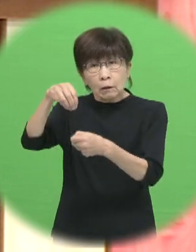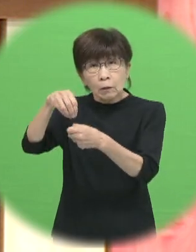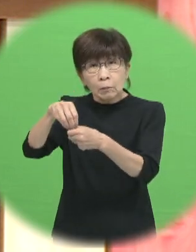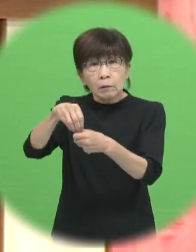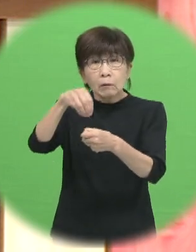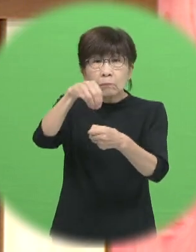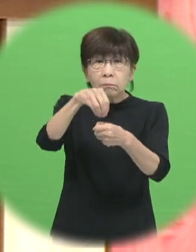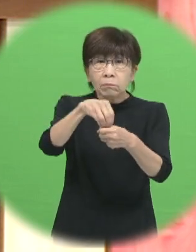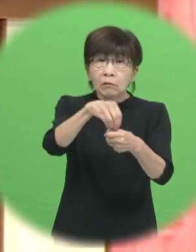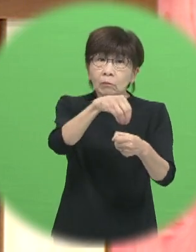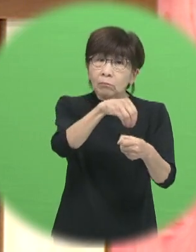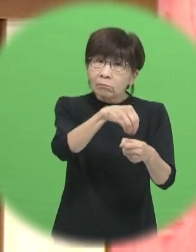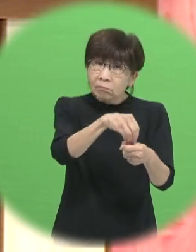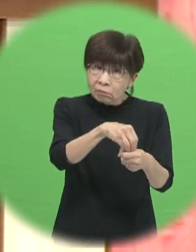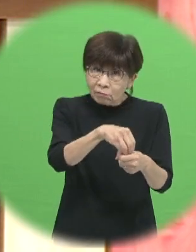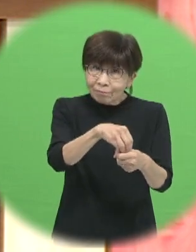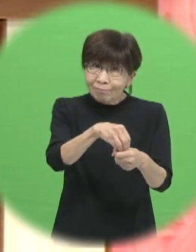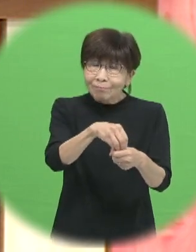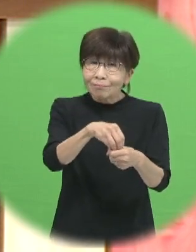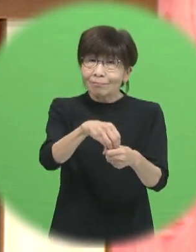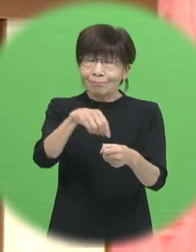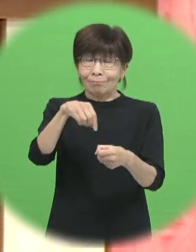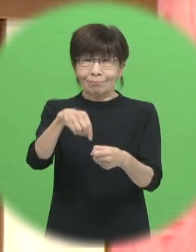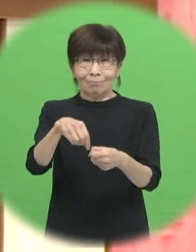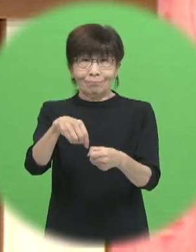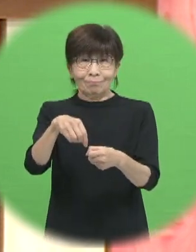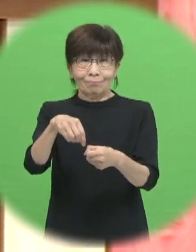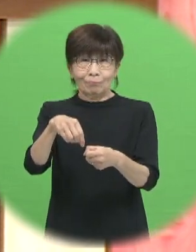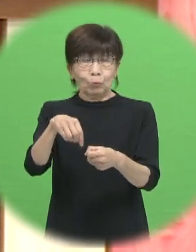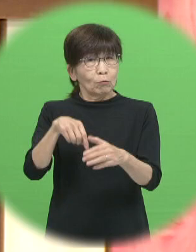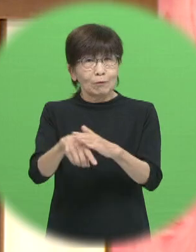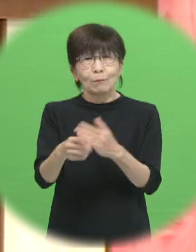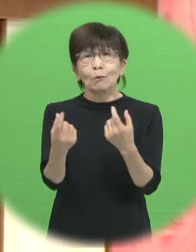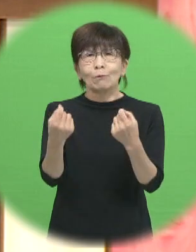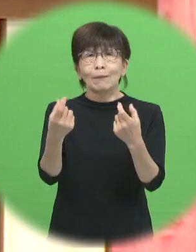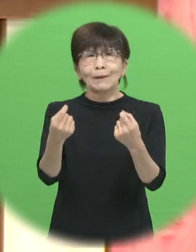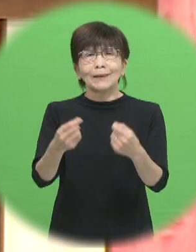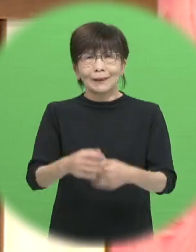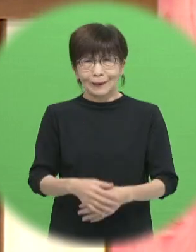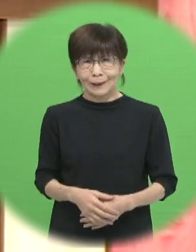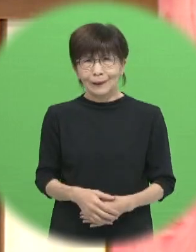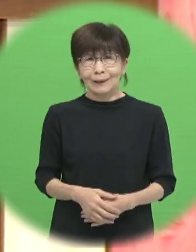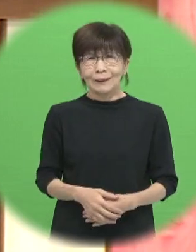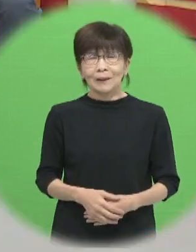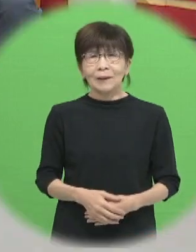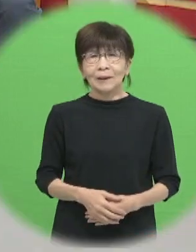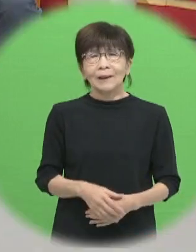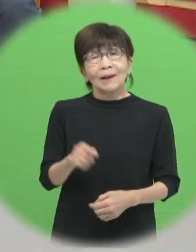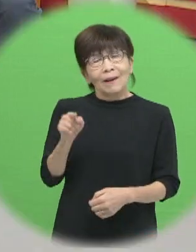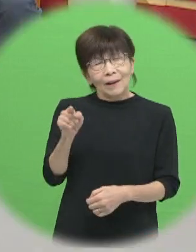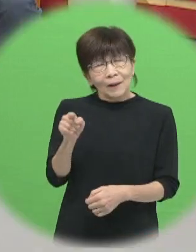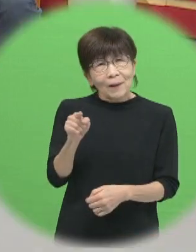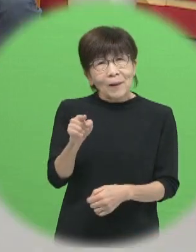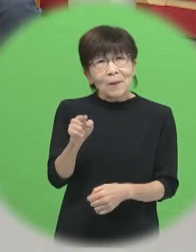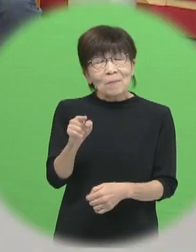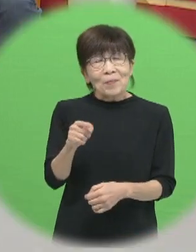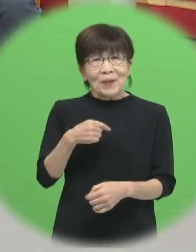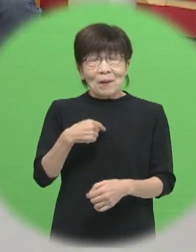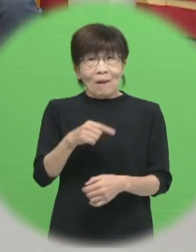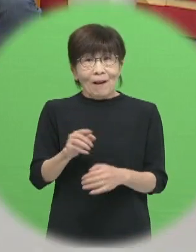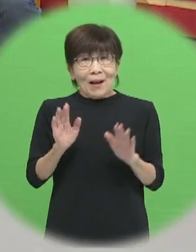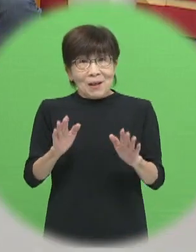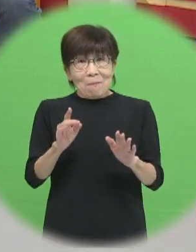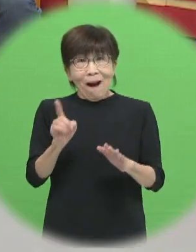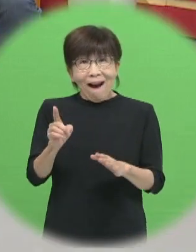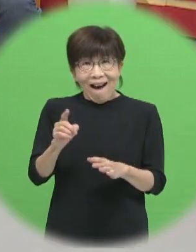必要にっていうんでしょうかね、いらないところでこう植え付けていく、あのそういうことになるので、あの私すごく嬉